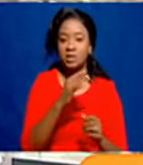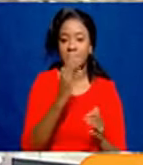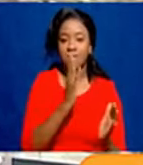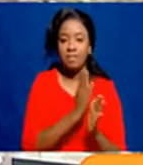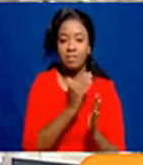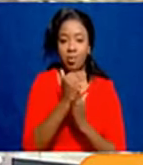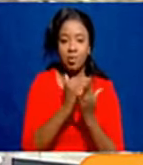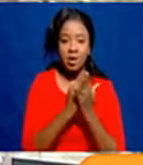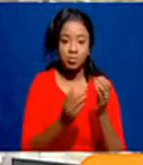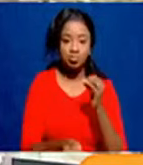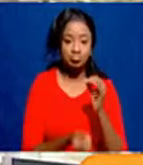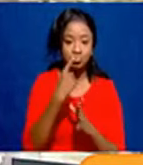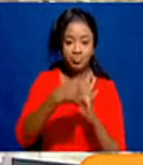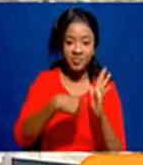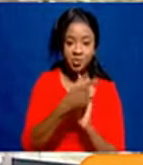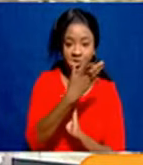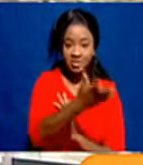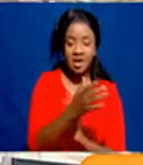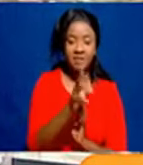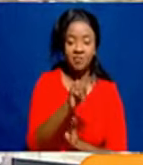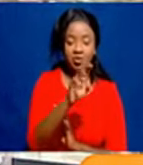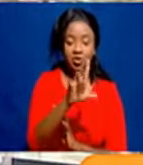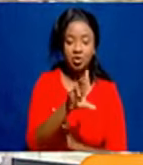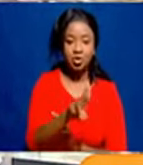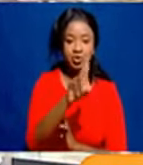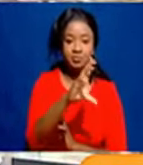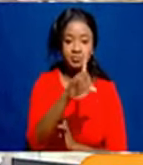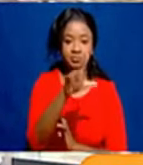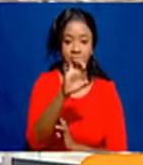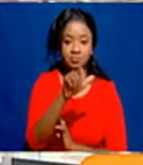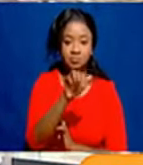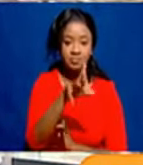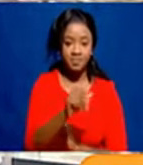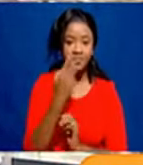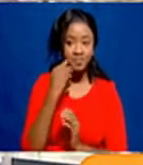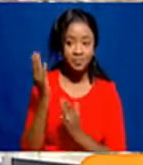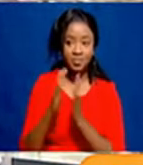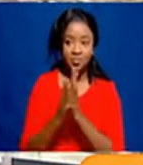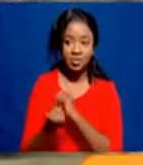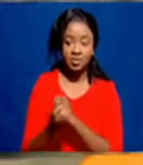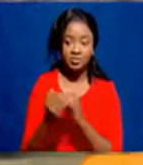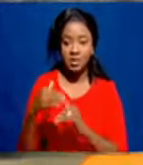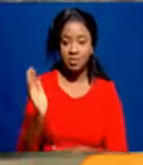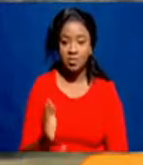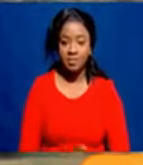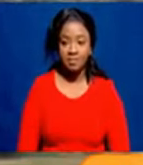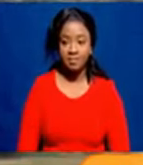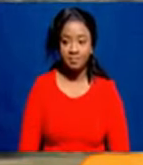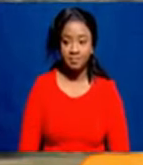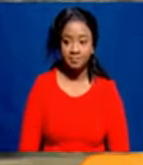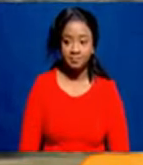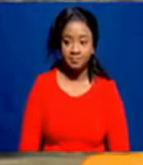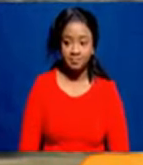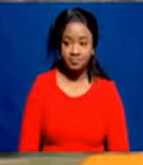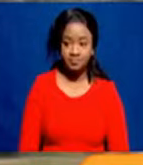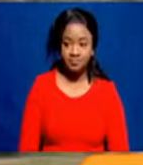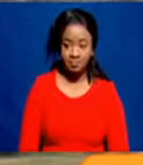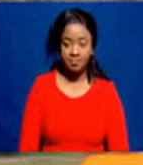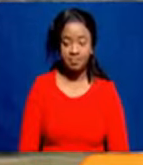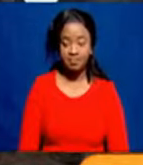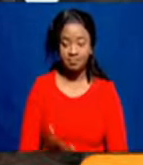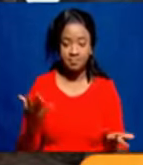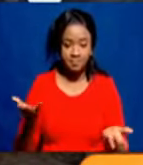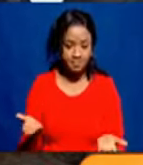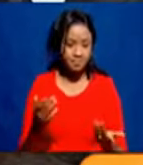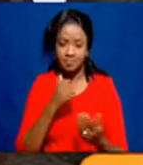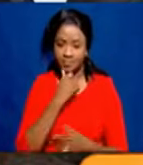Mtalaki alihudhuria warsha hiyo ya siku tano kaunti ya Kilifi na kutuandalia taarifa ifuatayo. Halo, kuhusu iwapo Kenya ipo